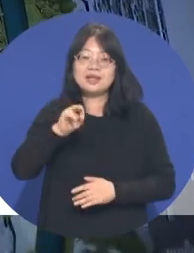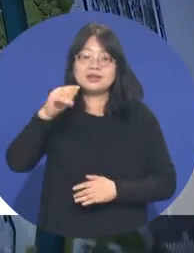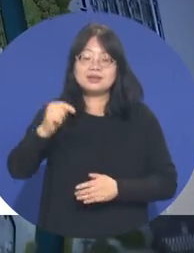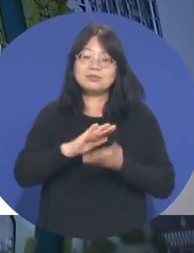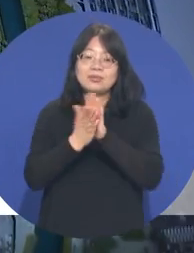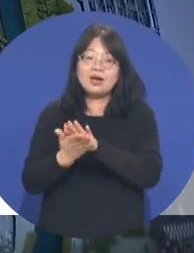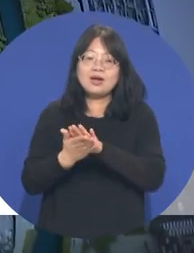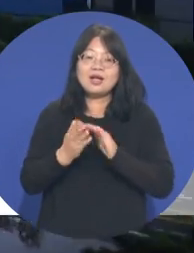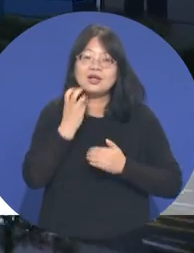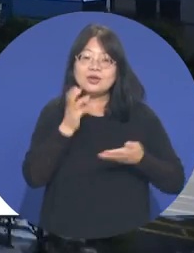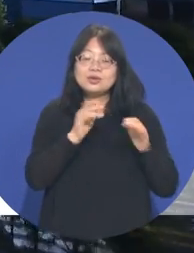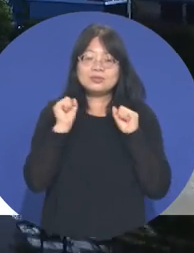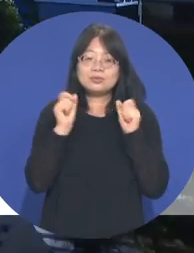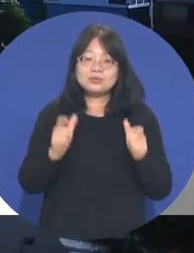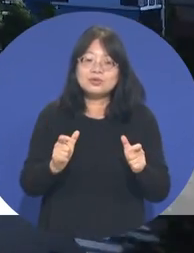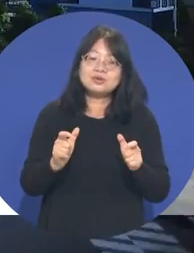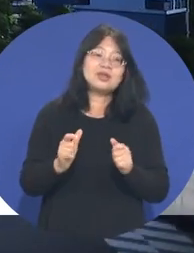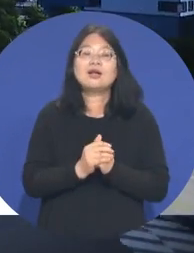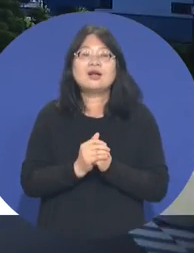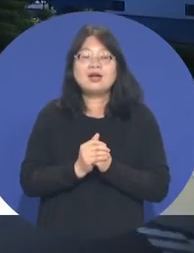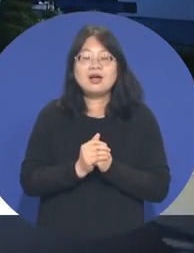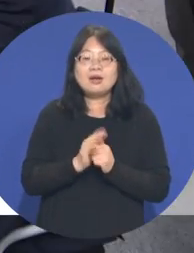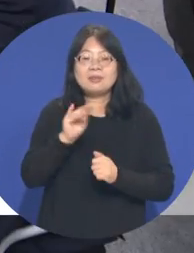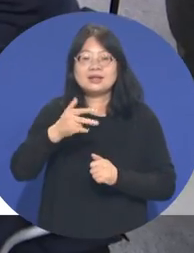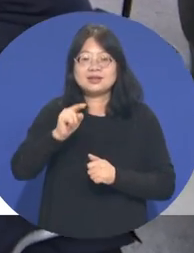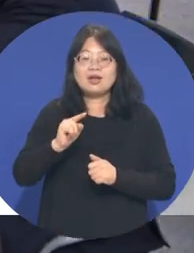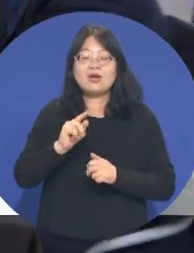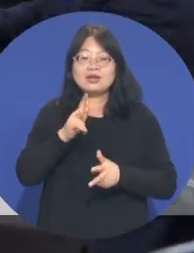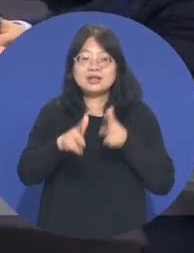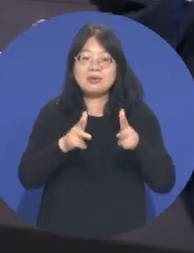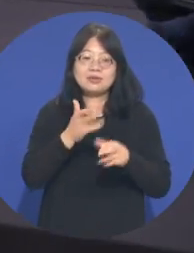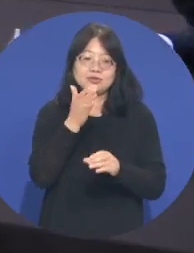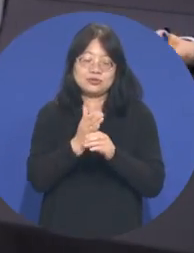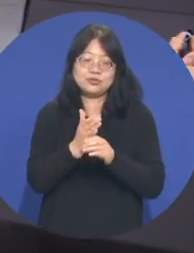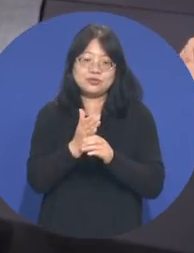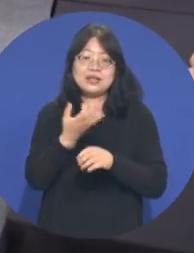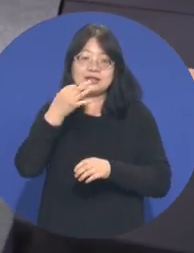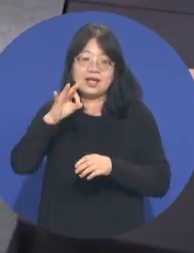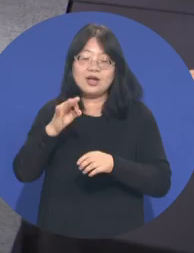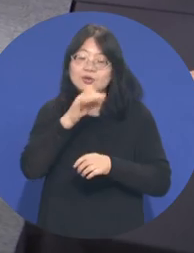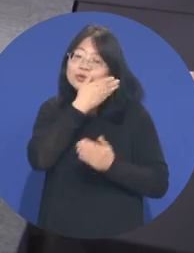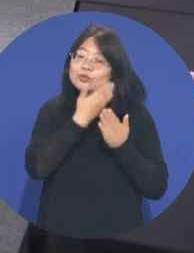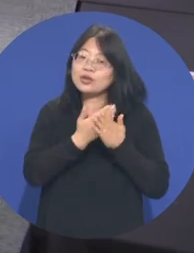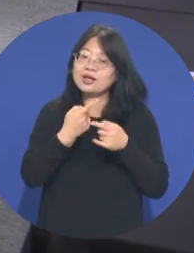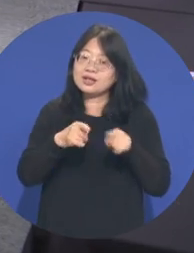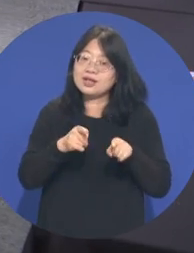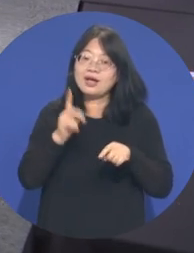경기 북부 벤처 생태계의 허브로 자리매김하는 중요한 발판이 될 것이라는 평가입니다.